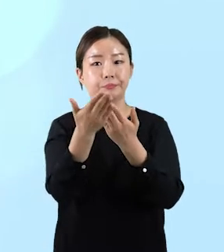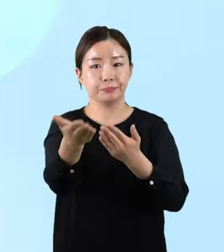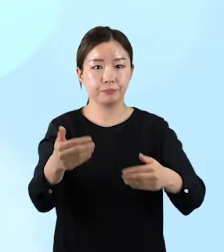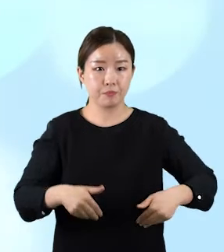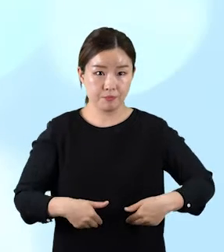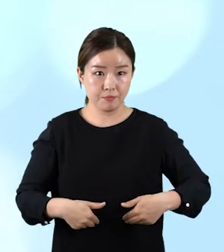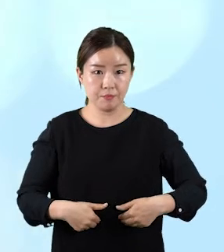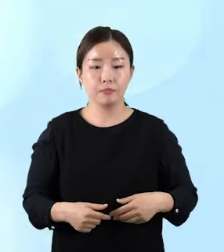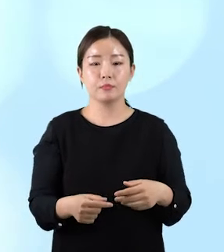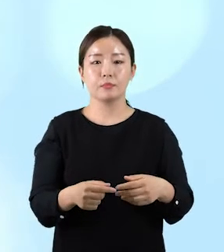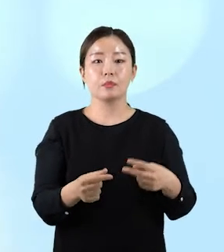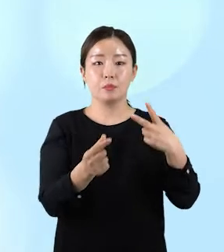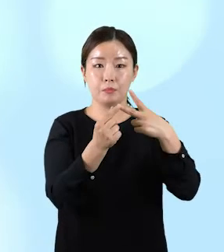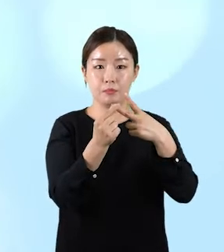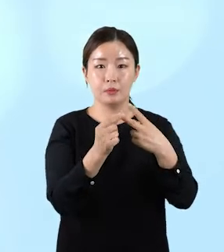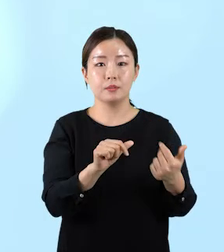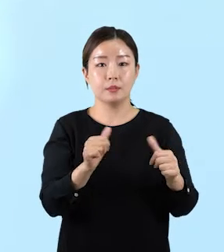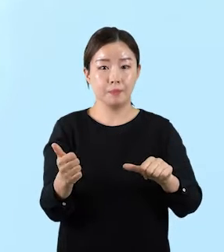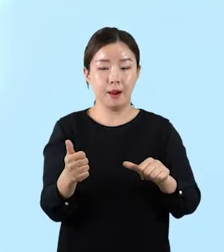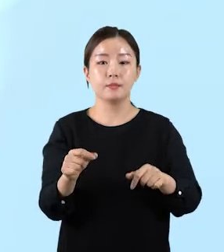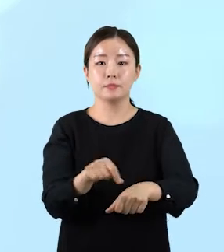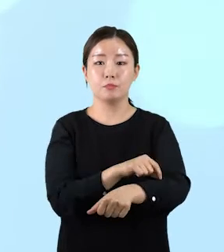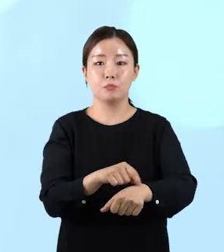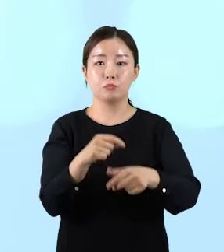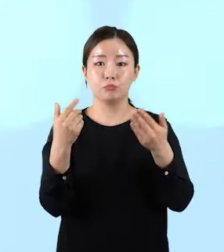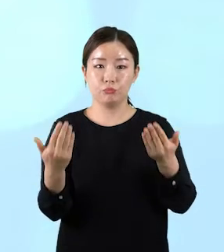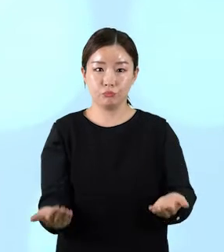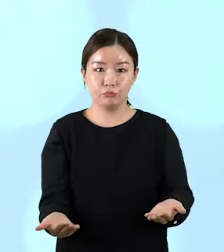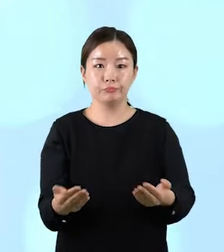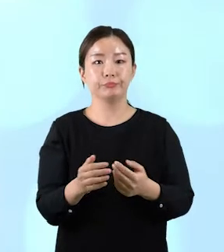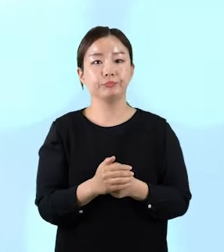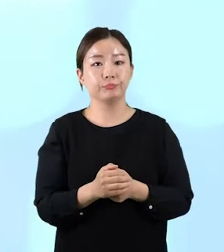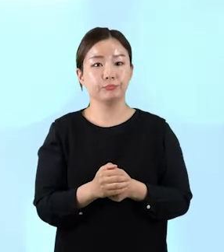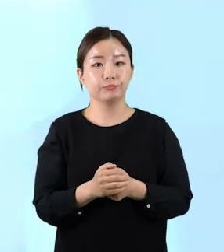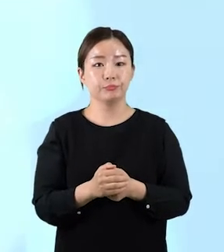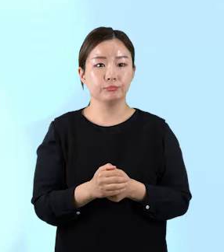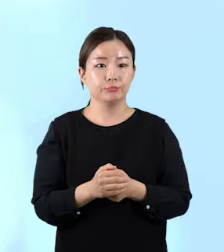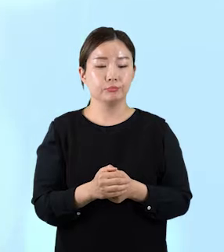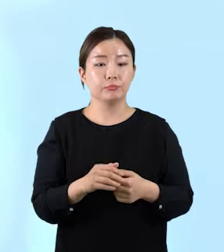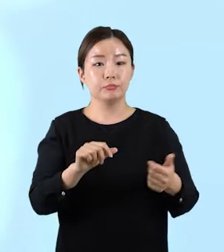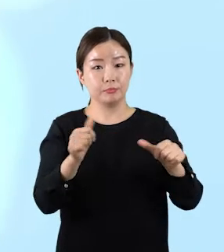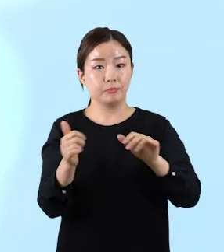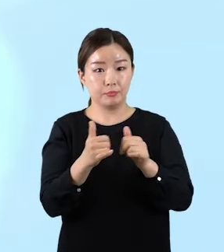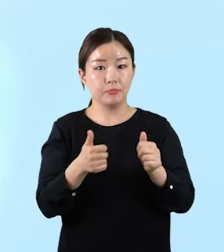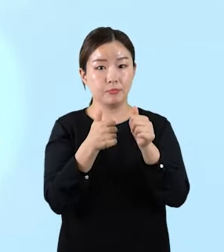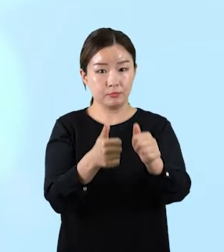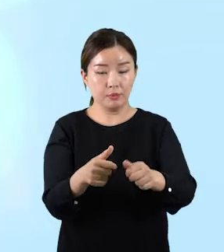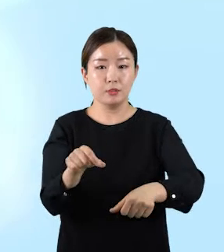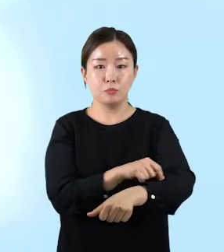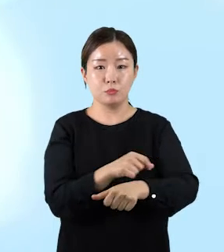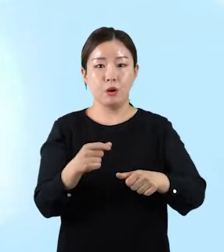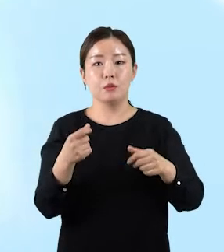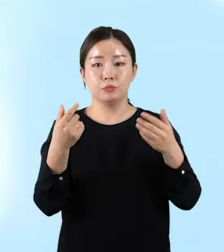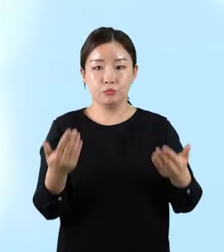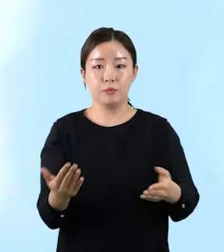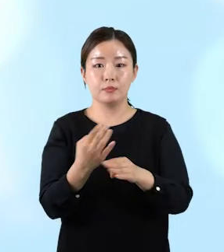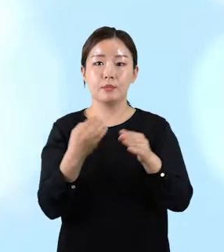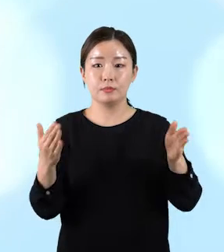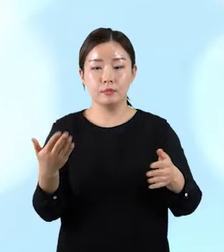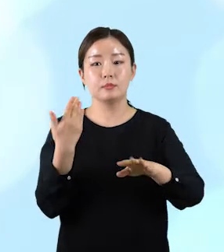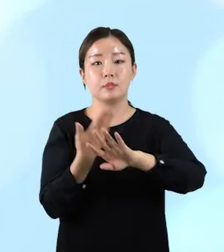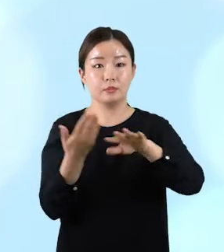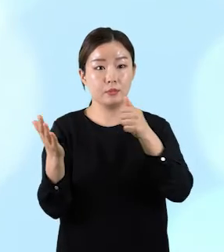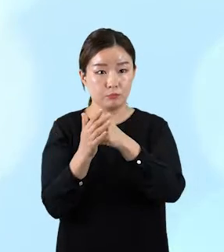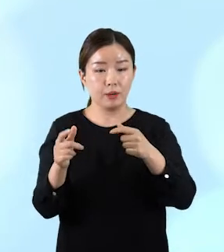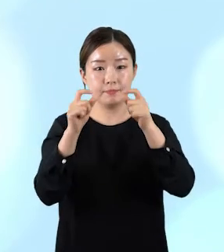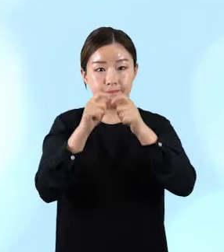합니다. 두 번째, 사망에 관한 특별휴가입니다. 사망한 사람에 따라 특별휴가 기간이 다르기